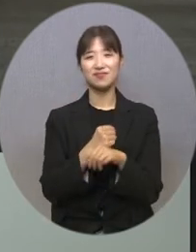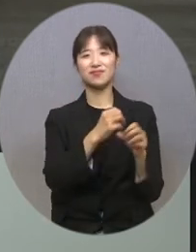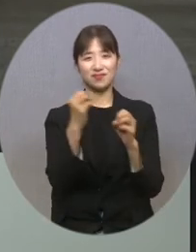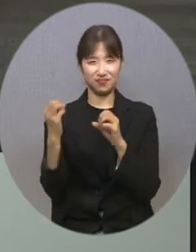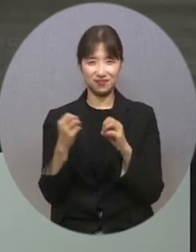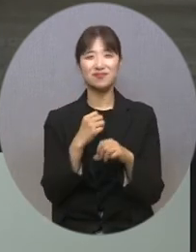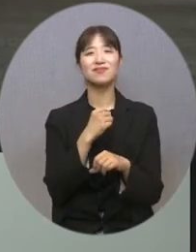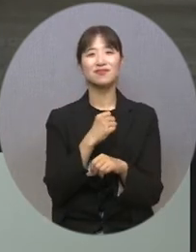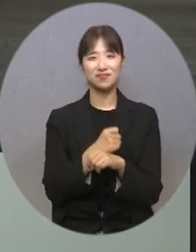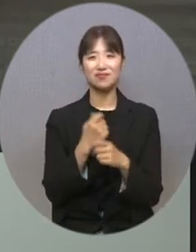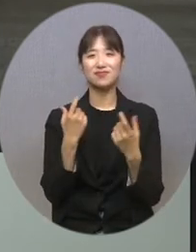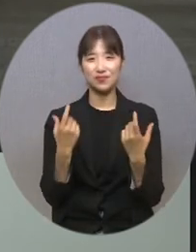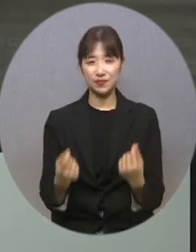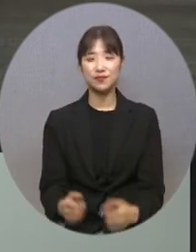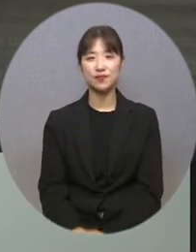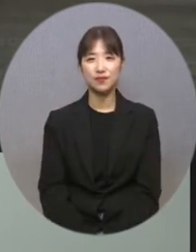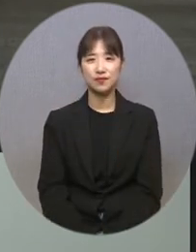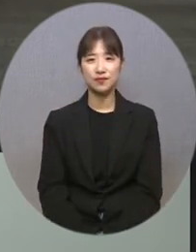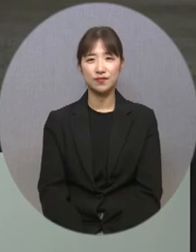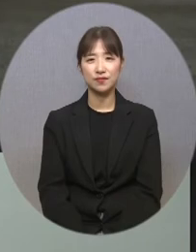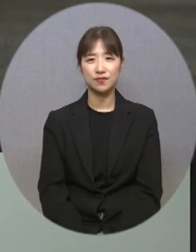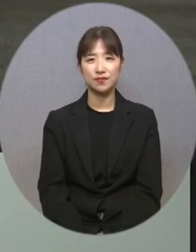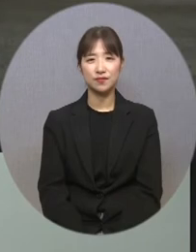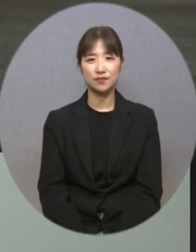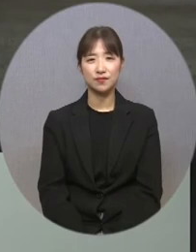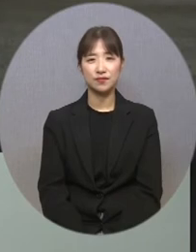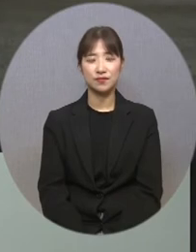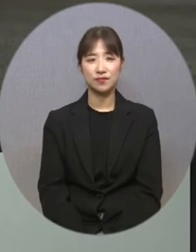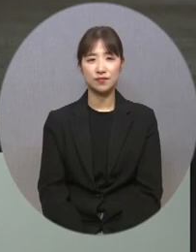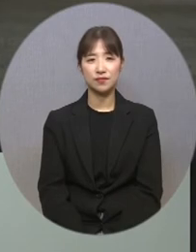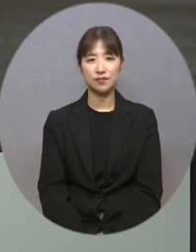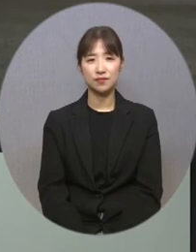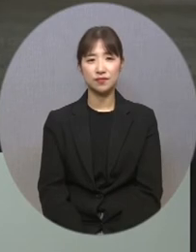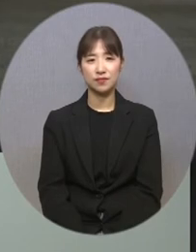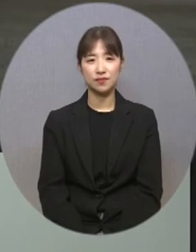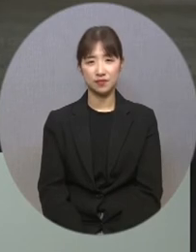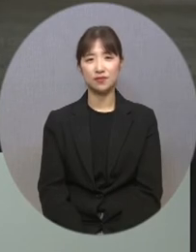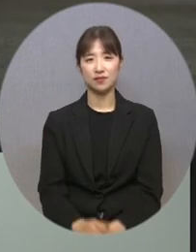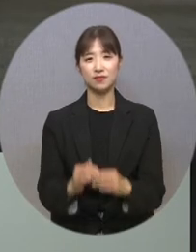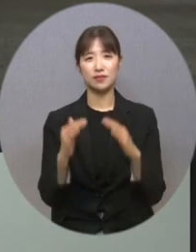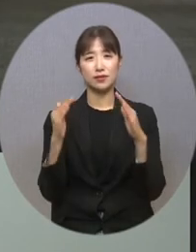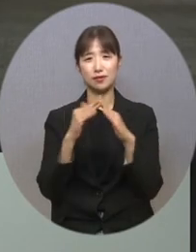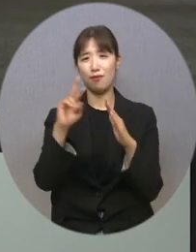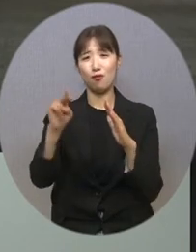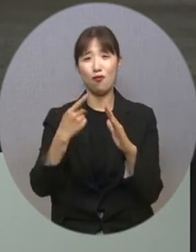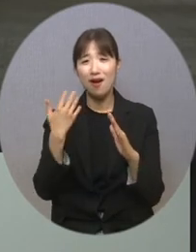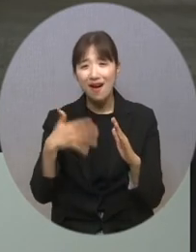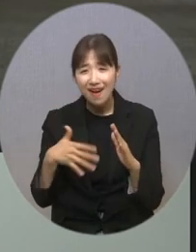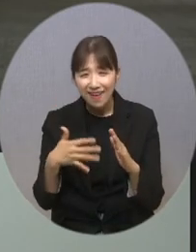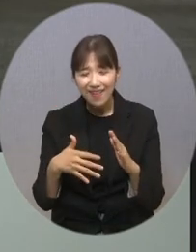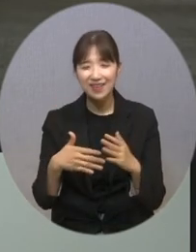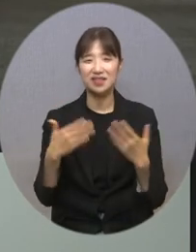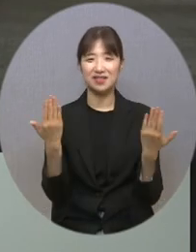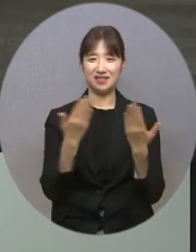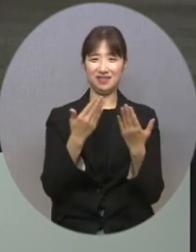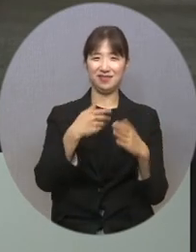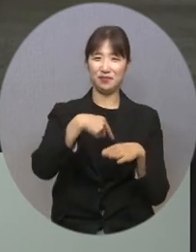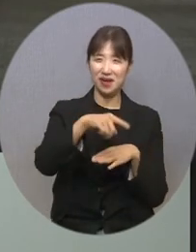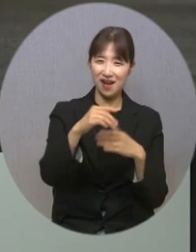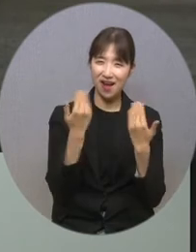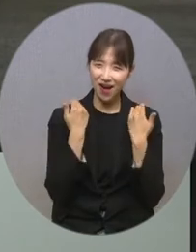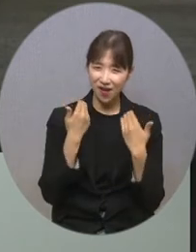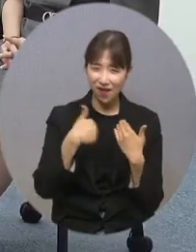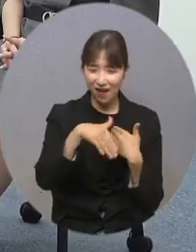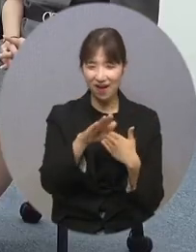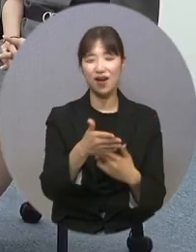다시 한번 좀 말씀드리고 싶네요 5 집에는 아직 안 갔는데요 이제 출구 출근과 학교를 가서